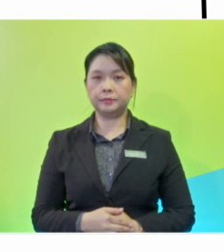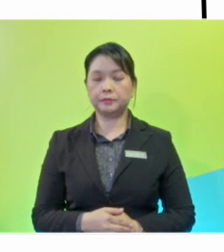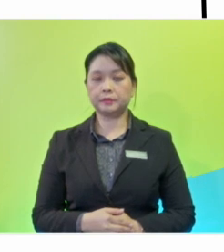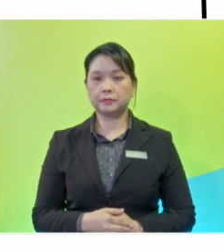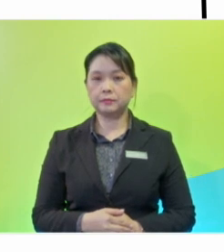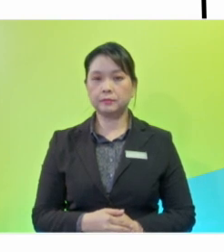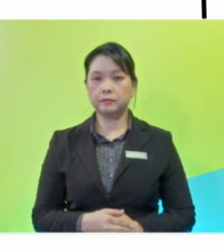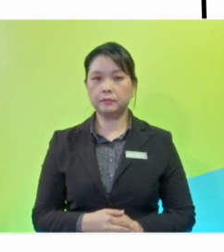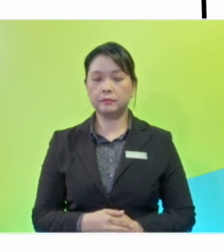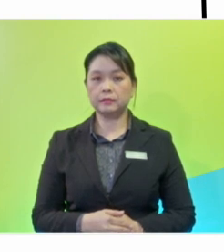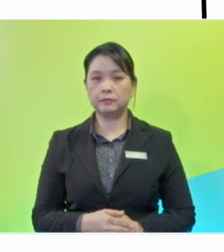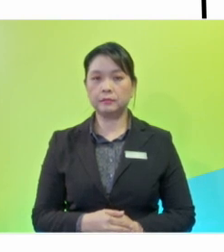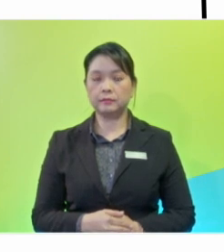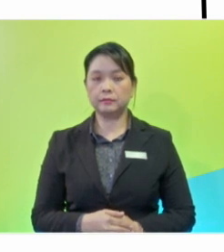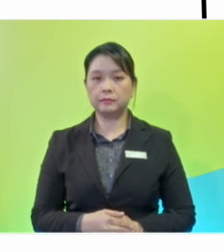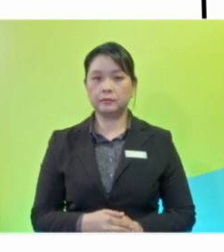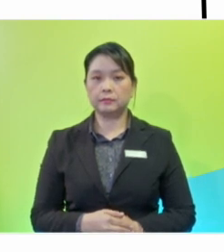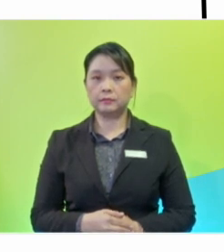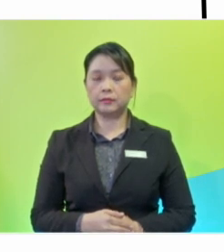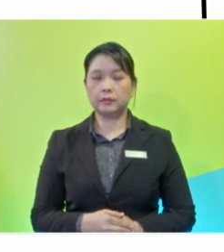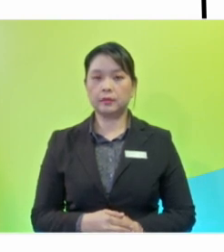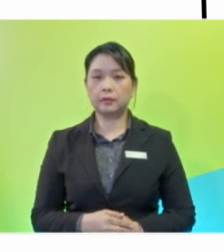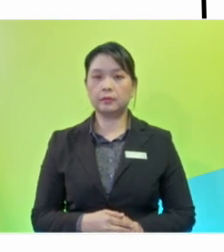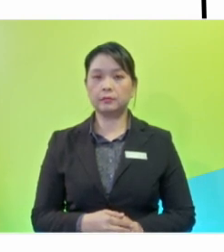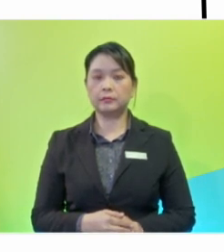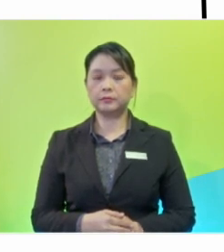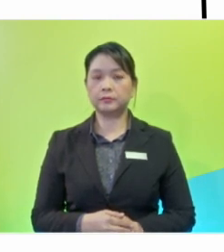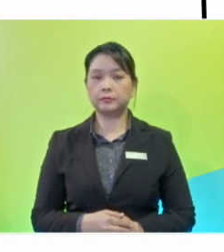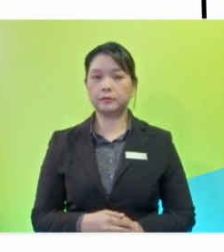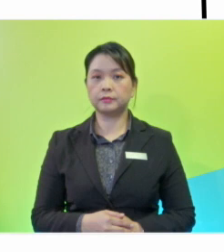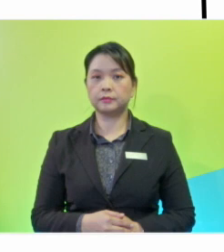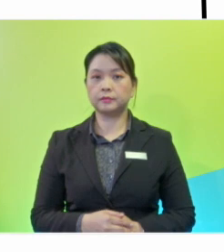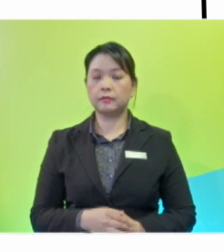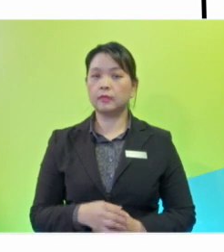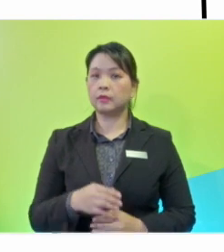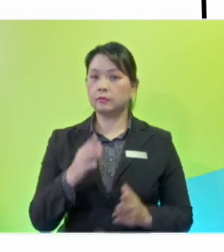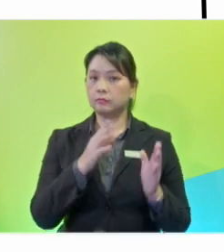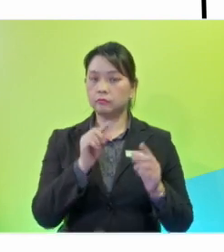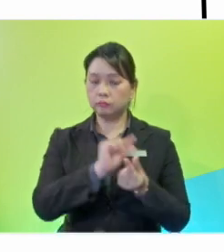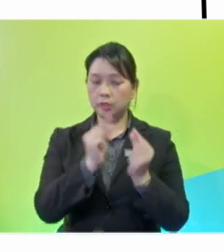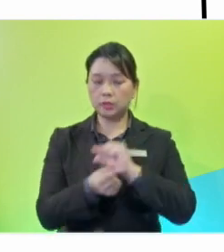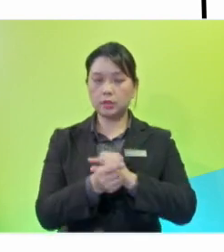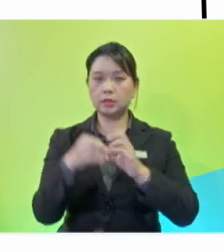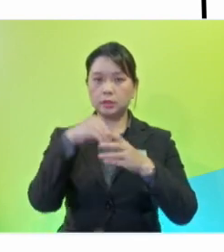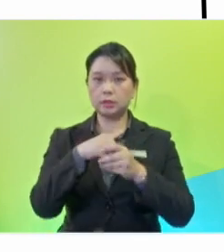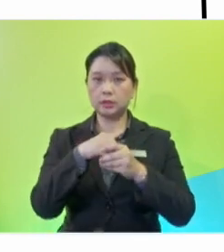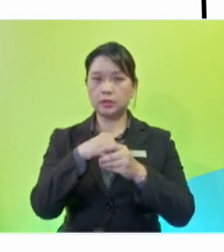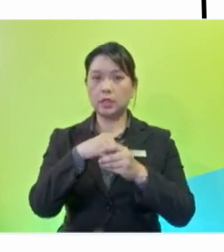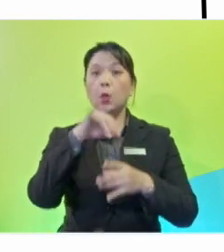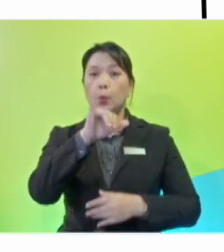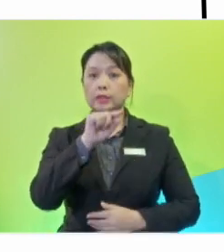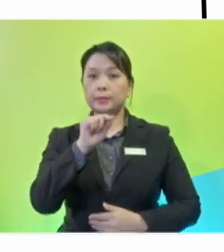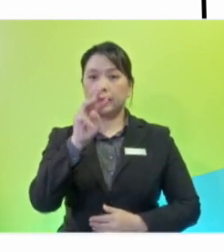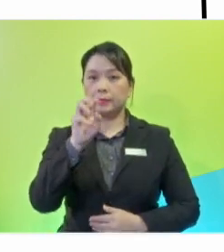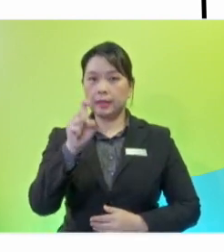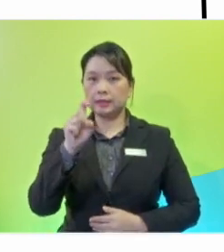1 cek gua akan jadi Kosong m itu adalah 1 kita kembangkan dapat y tolak 5 = x maka y = x + 5 kemudian